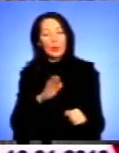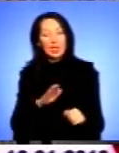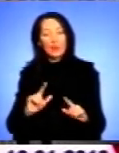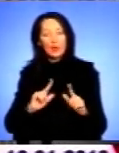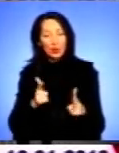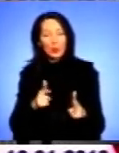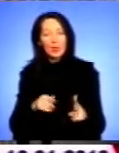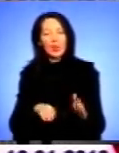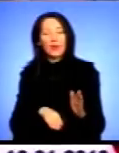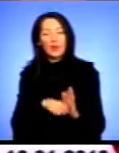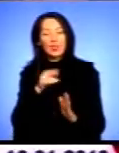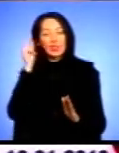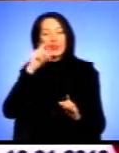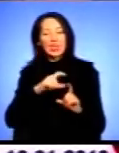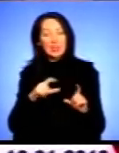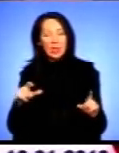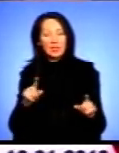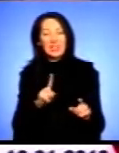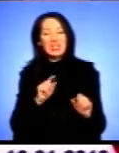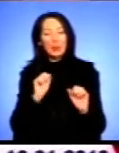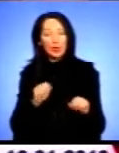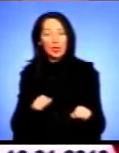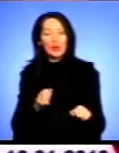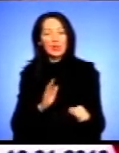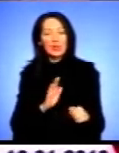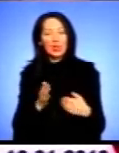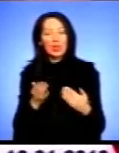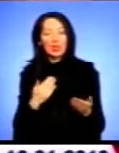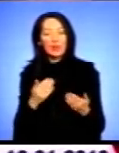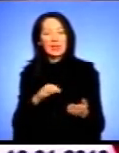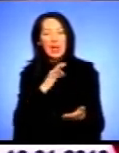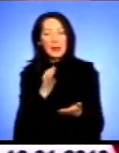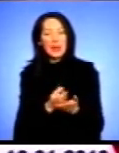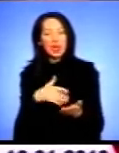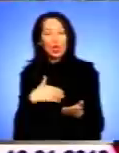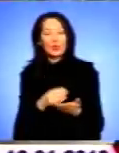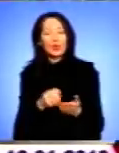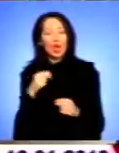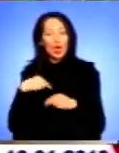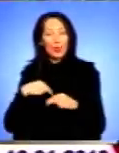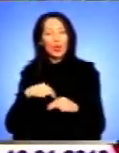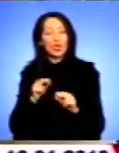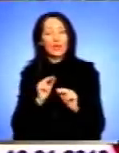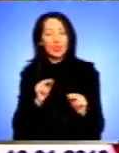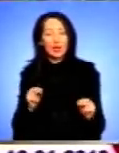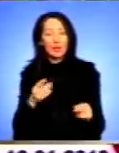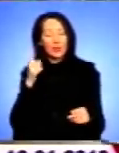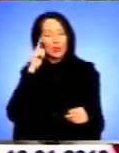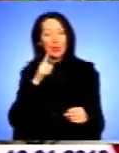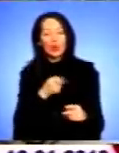навчальні заклади, ще можливість ставитися відповідально до своєї роботи учителям. Я думаю, що це